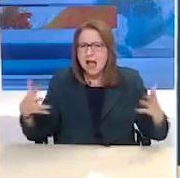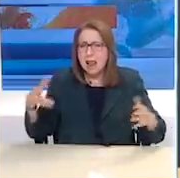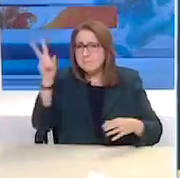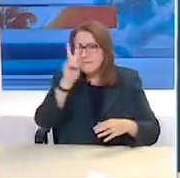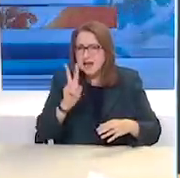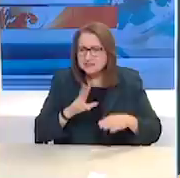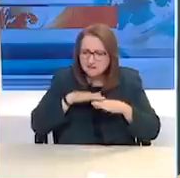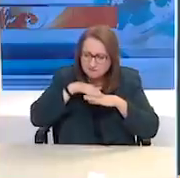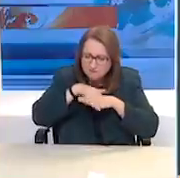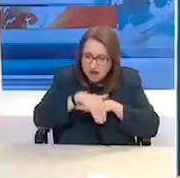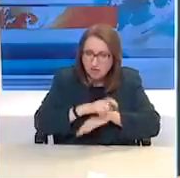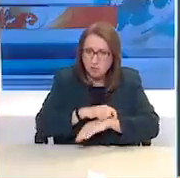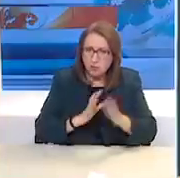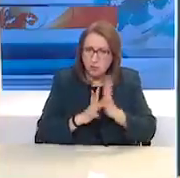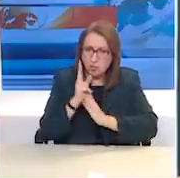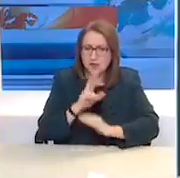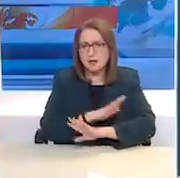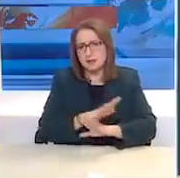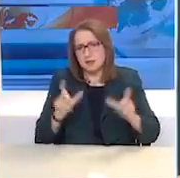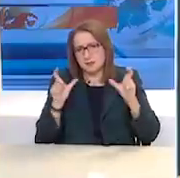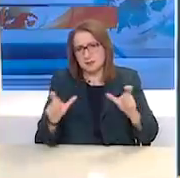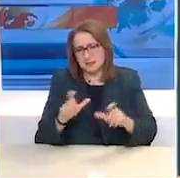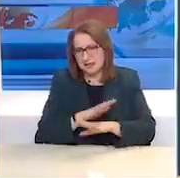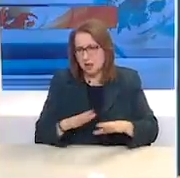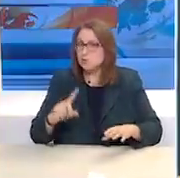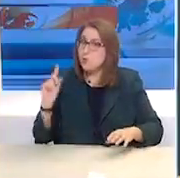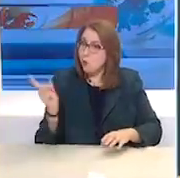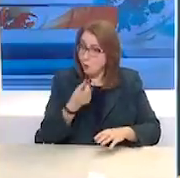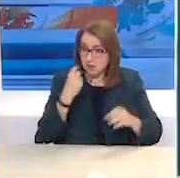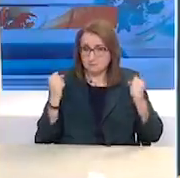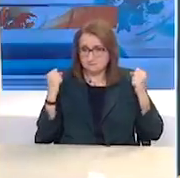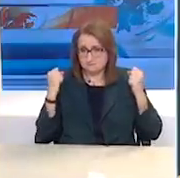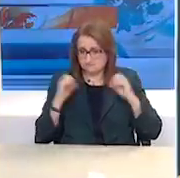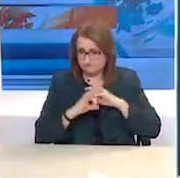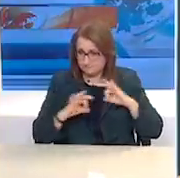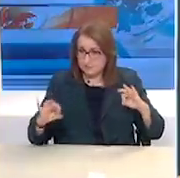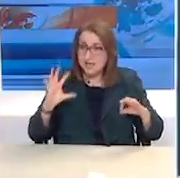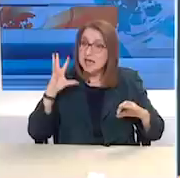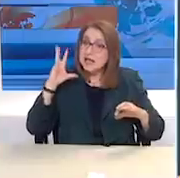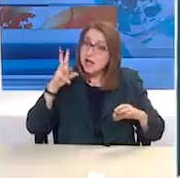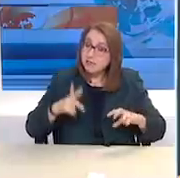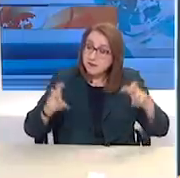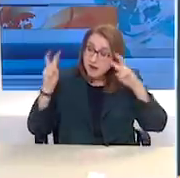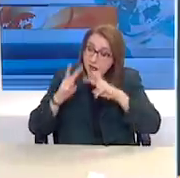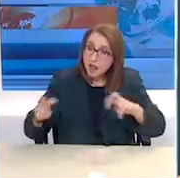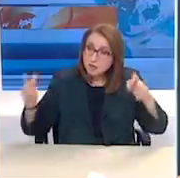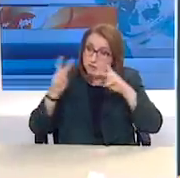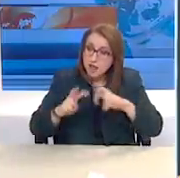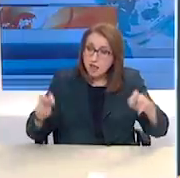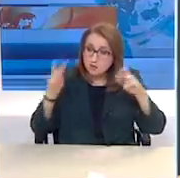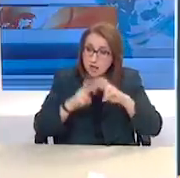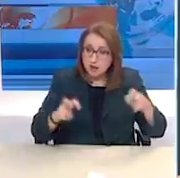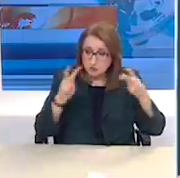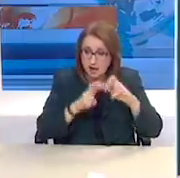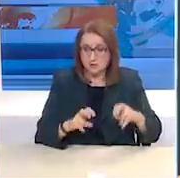Παρασκευής. Όλοι είναι εξαιρετικά καλά στην υγεία τους. Καθημερινά ελέγχονται από τους γιατρούς του